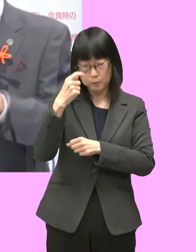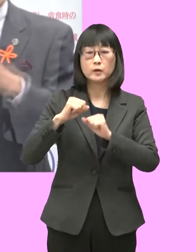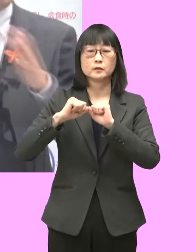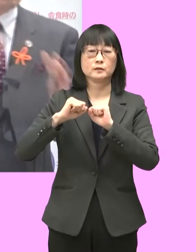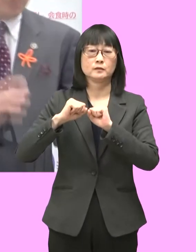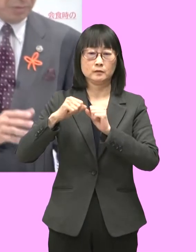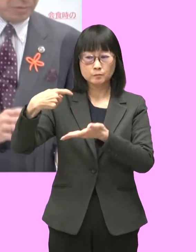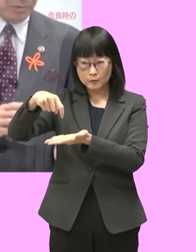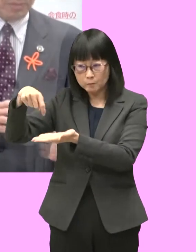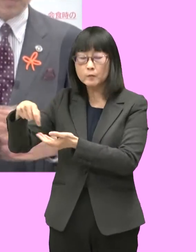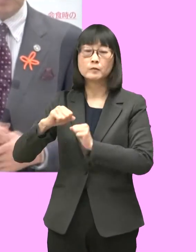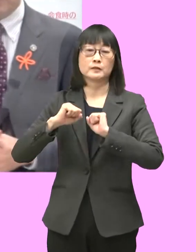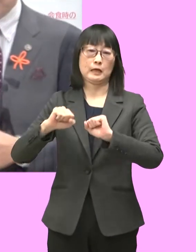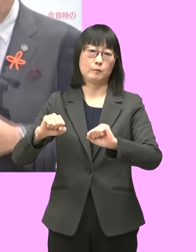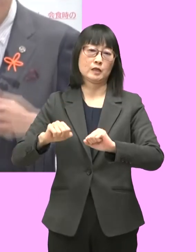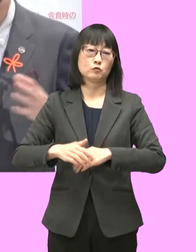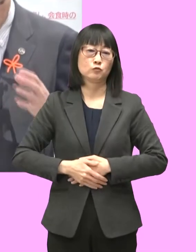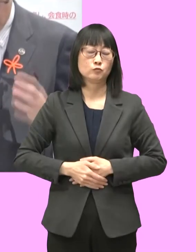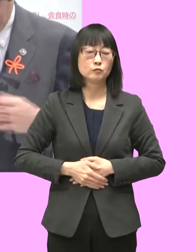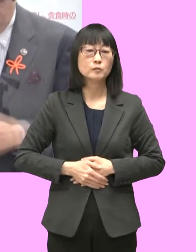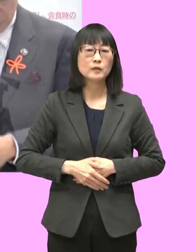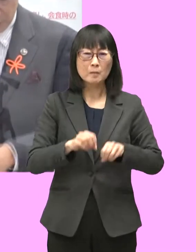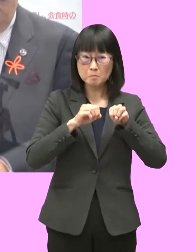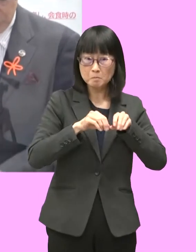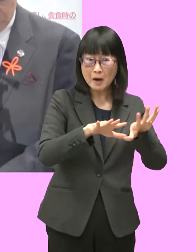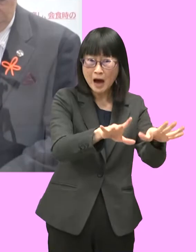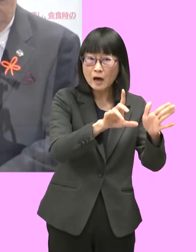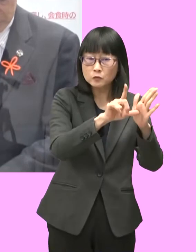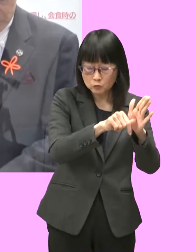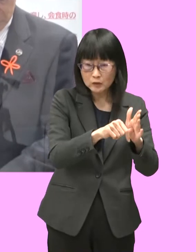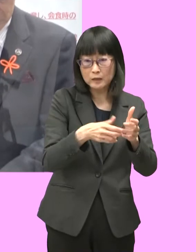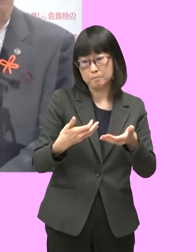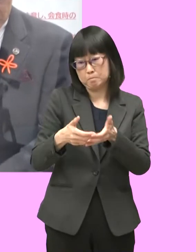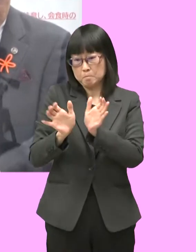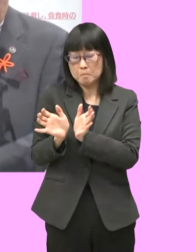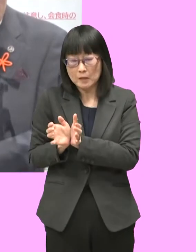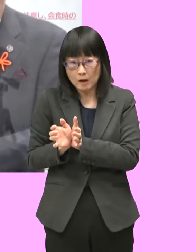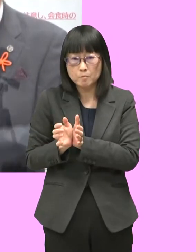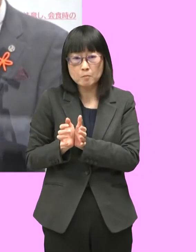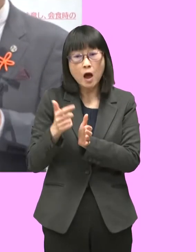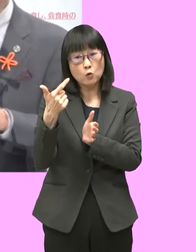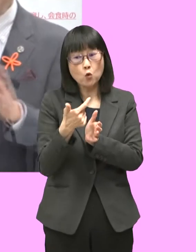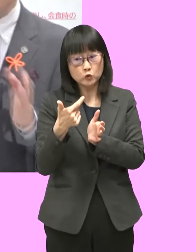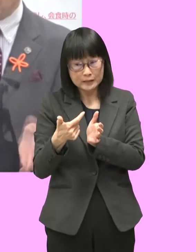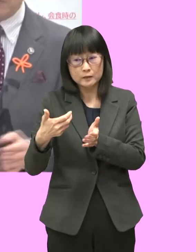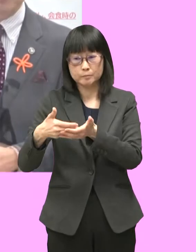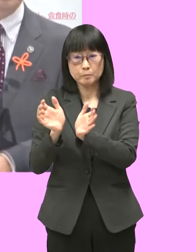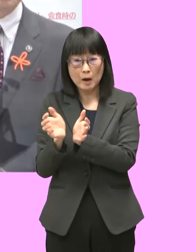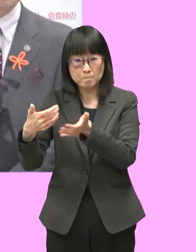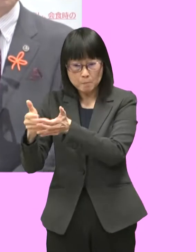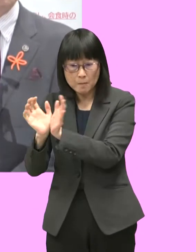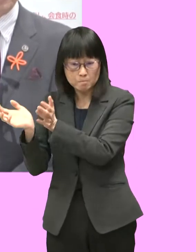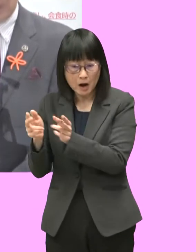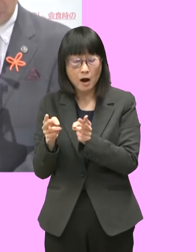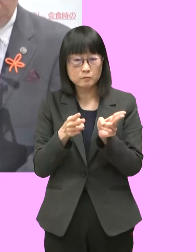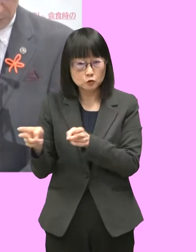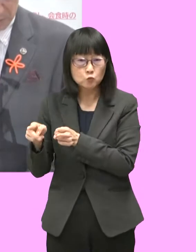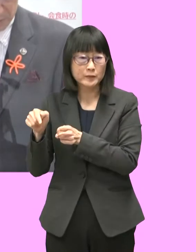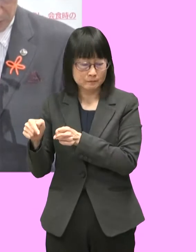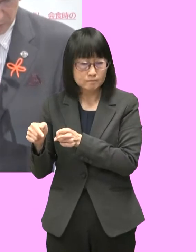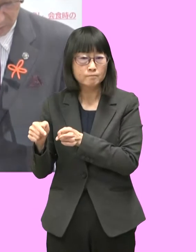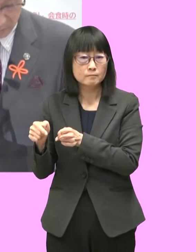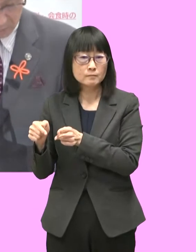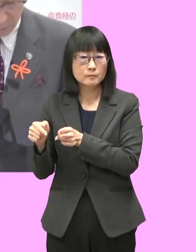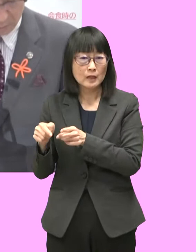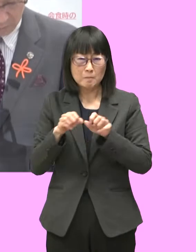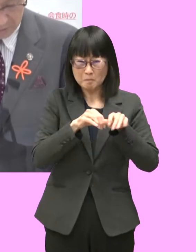れらの人たちを投入をすると、まあ、それぞれ6名1班という形にしますが、そういった形で投入をするということで今後対応